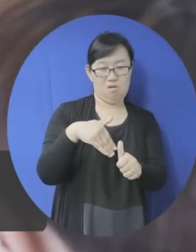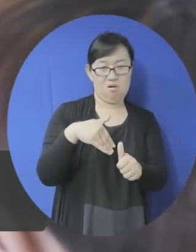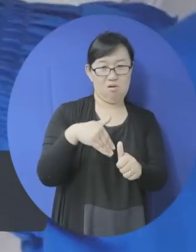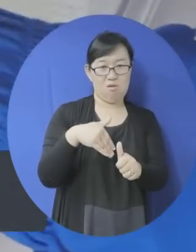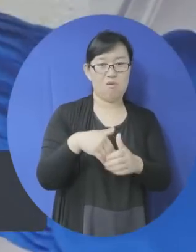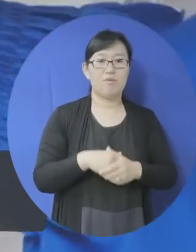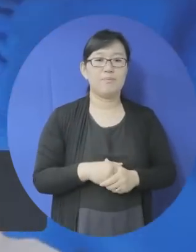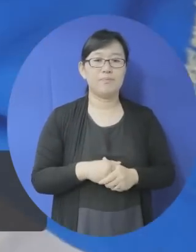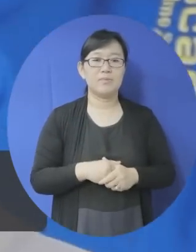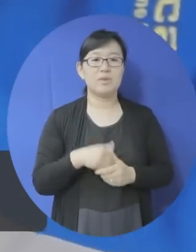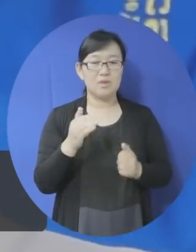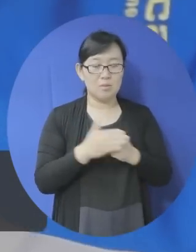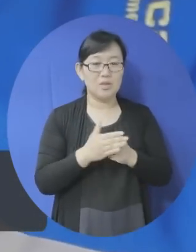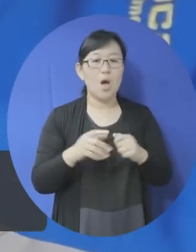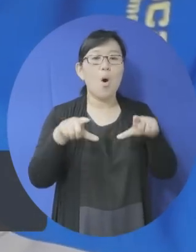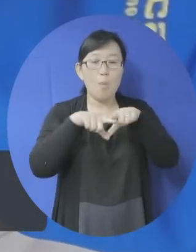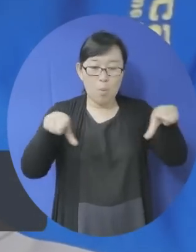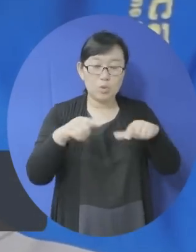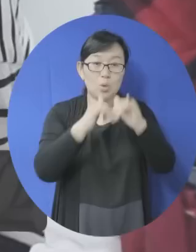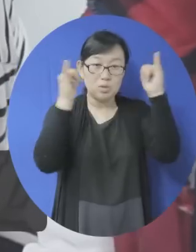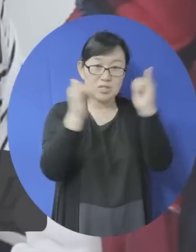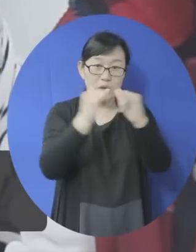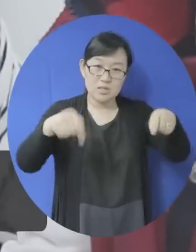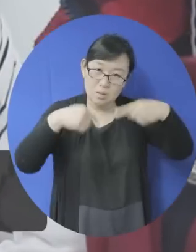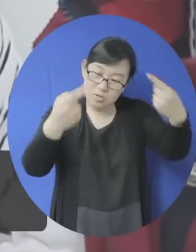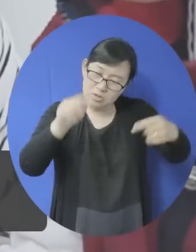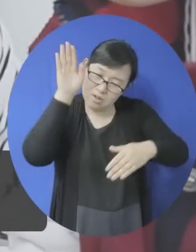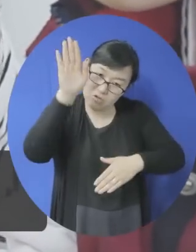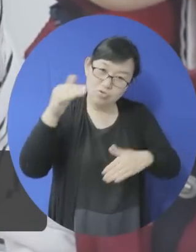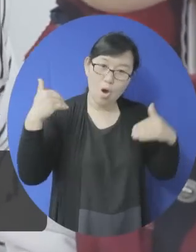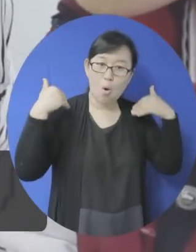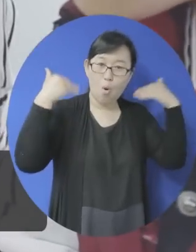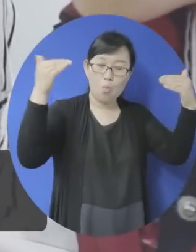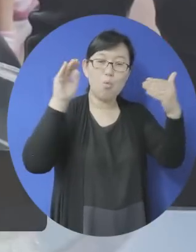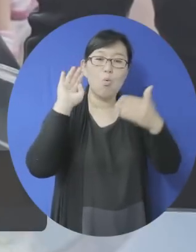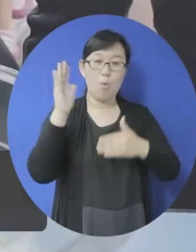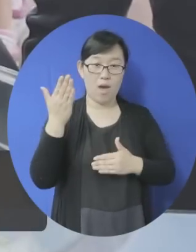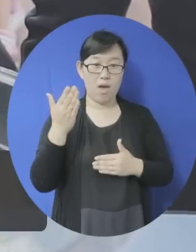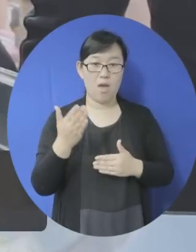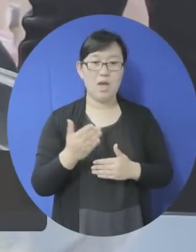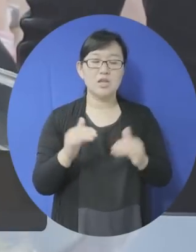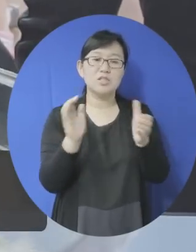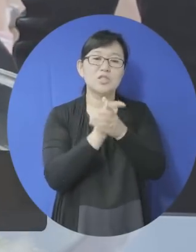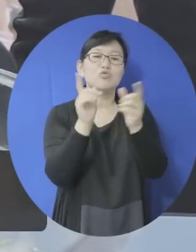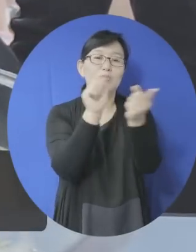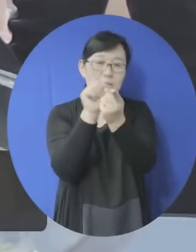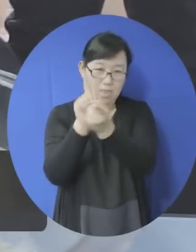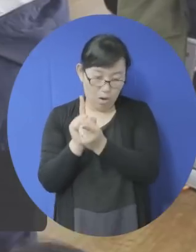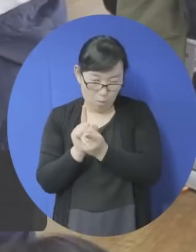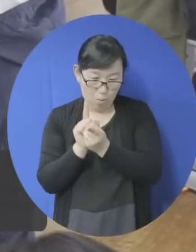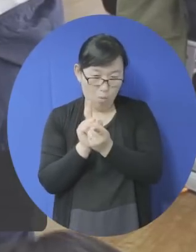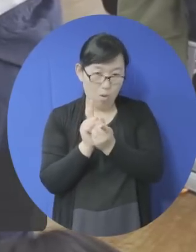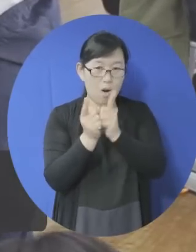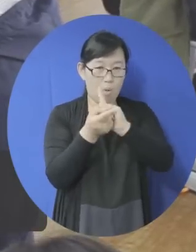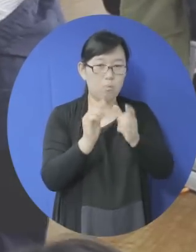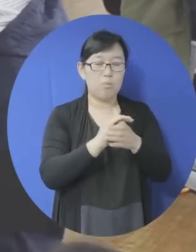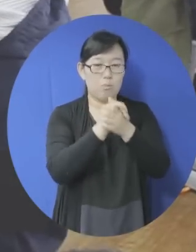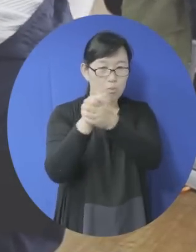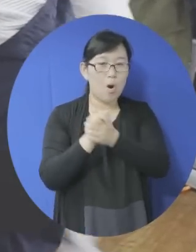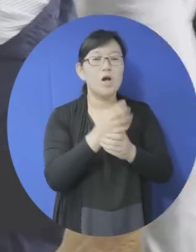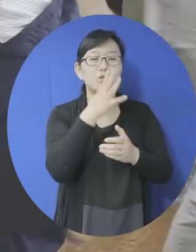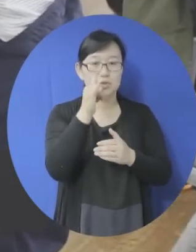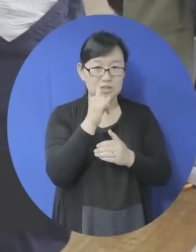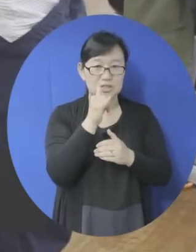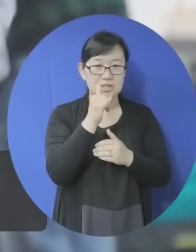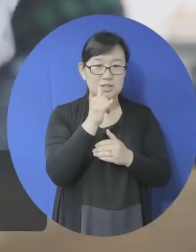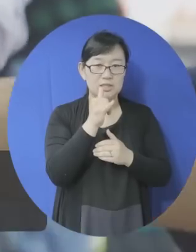그 환경밖에 없어요. 그래서 일반 사회에서 나가서 나중에 성인 됐을 때 친구를 사귀고 사회성 기를 수 있도록